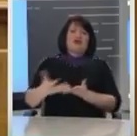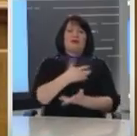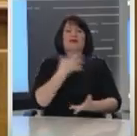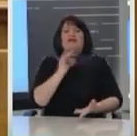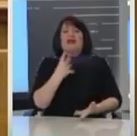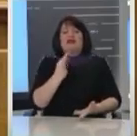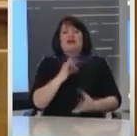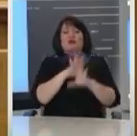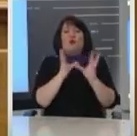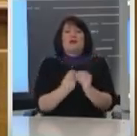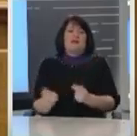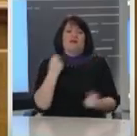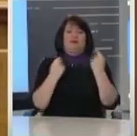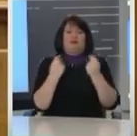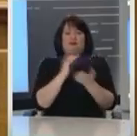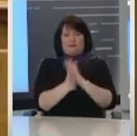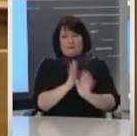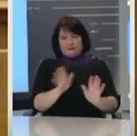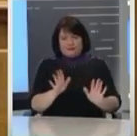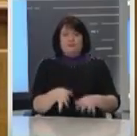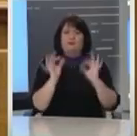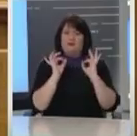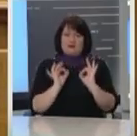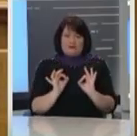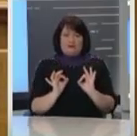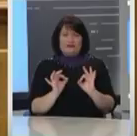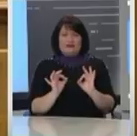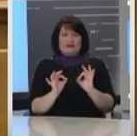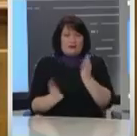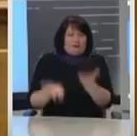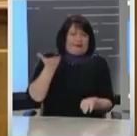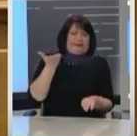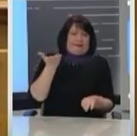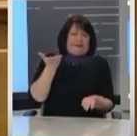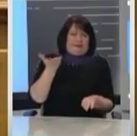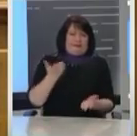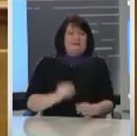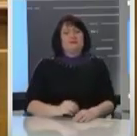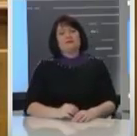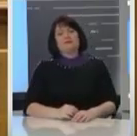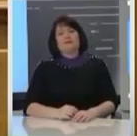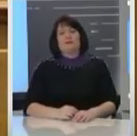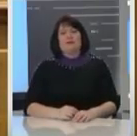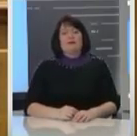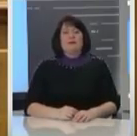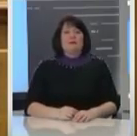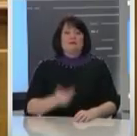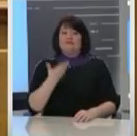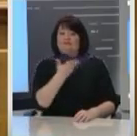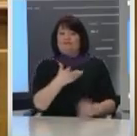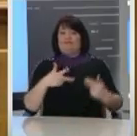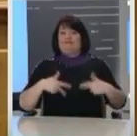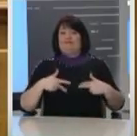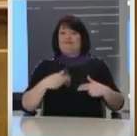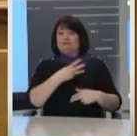ευκαιρίες. Και φυσικά, έχουν μεγαλώσει οι ανισότητες. Επί των ημερών σας, οι